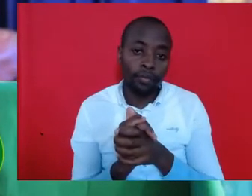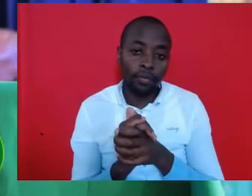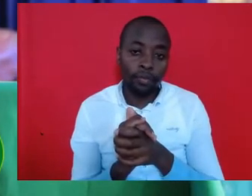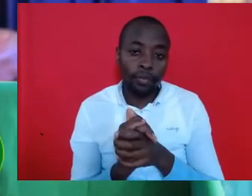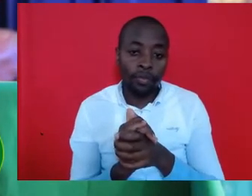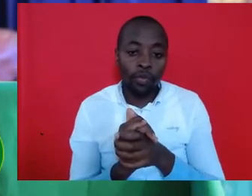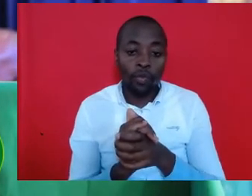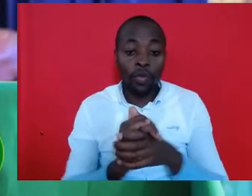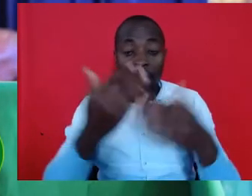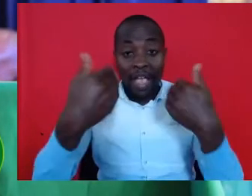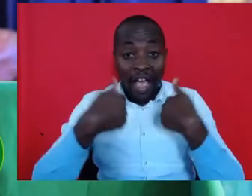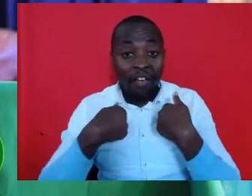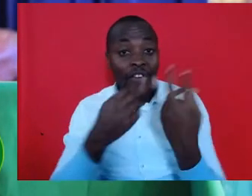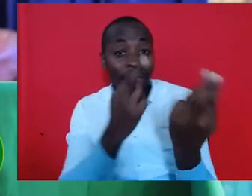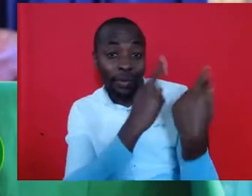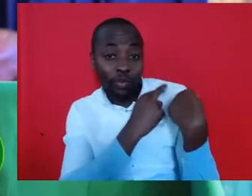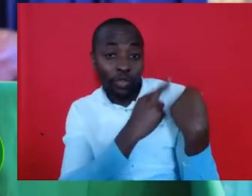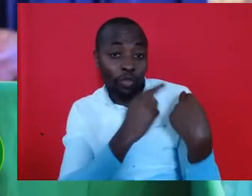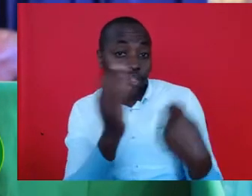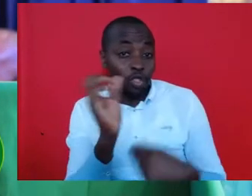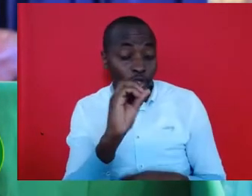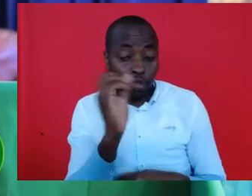Hamna shughuli.